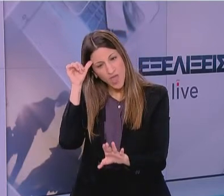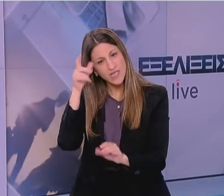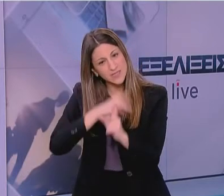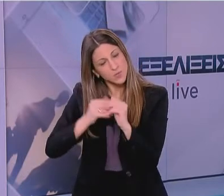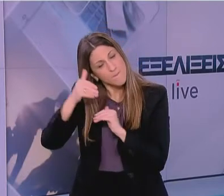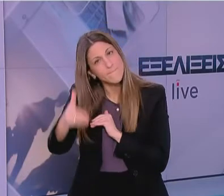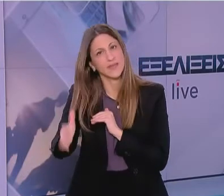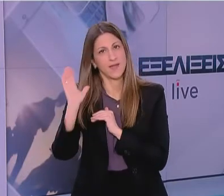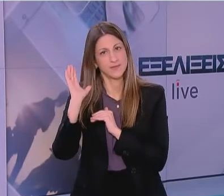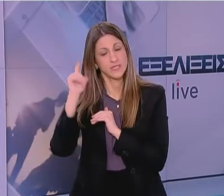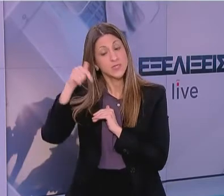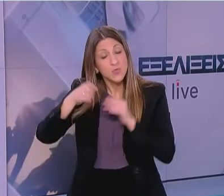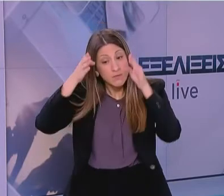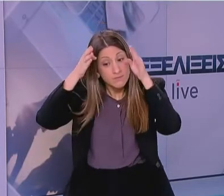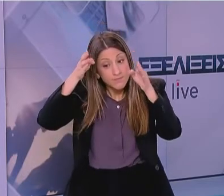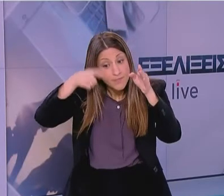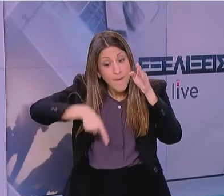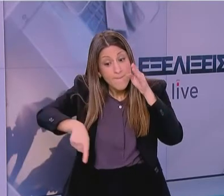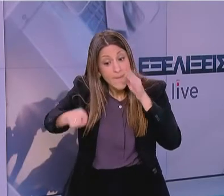εκτός προσήλωσης στο στόχο.